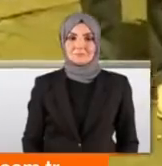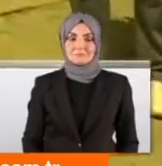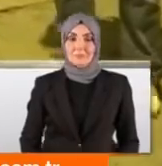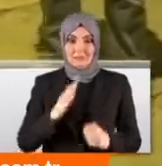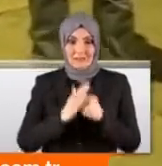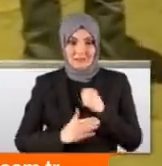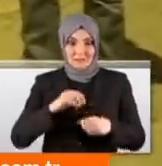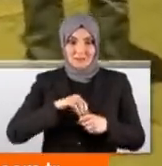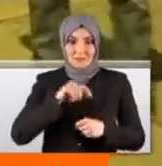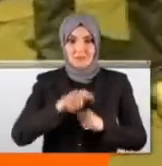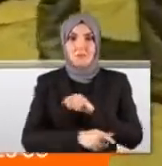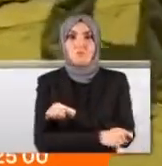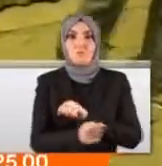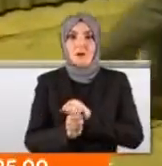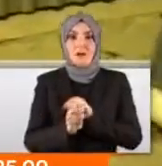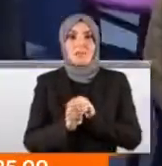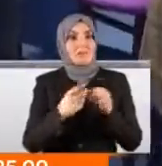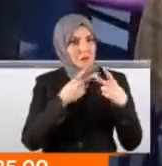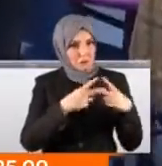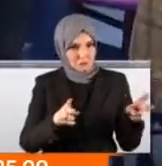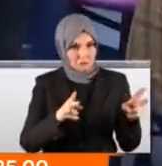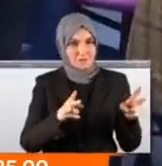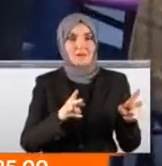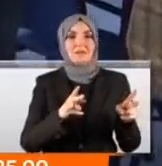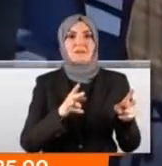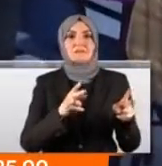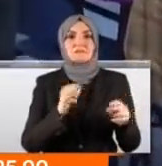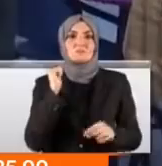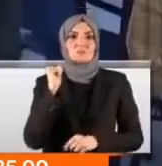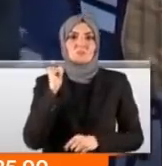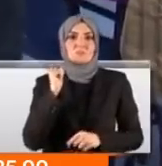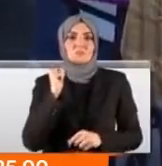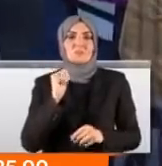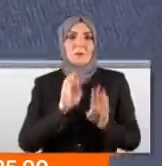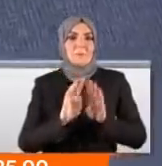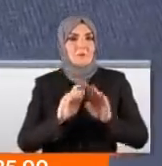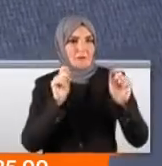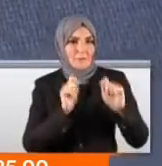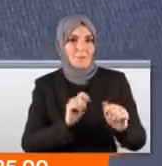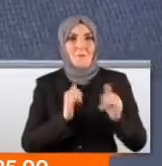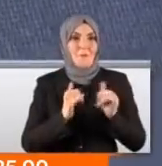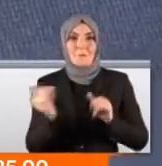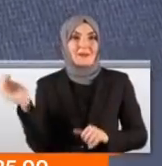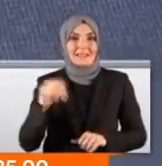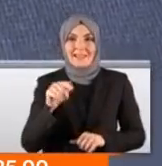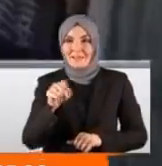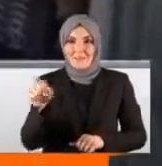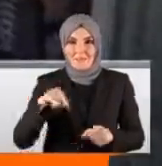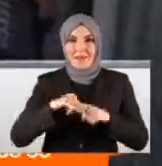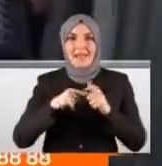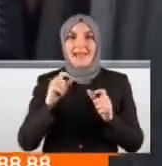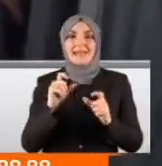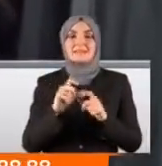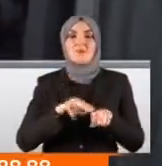kısıtlamada kumarhane açıp kale gibi kapı yaptılar oyun oynamaya gelenleri ses koduyla içeri aldılar karşılarında jandarmayı görünce